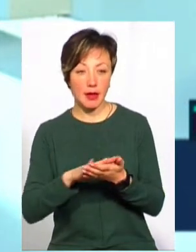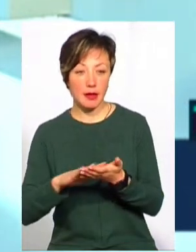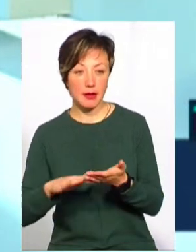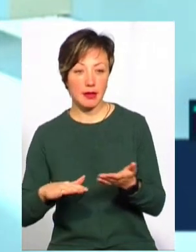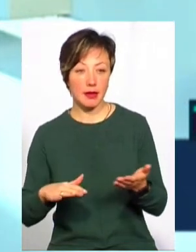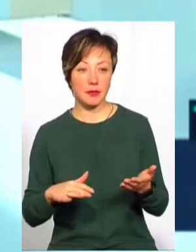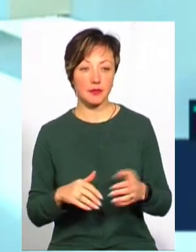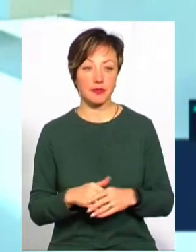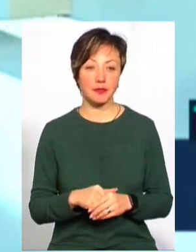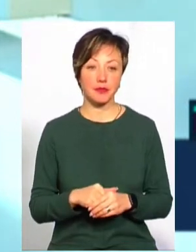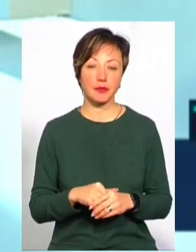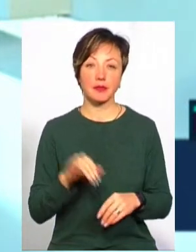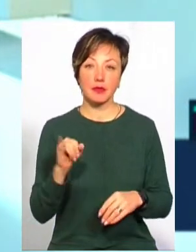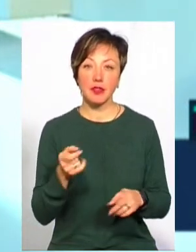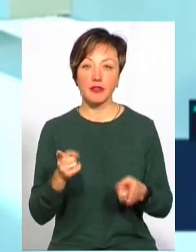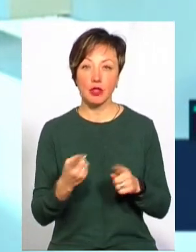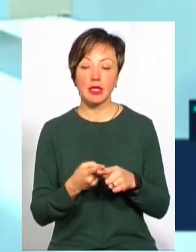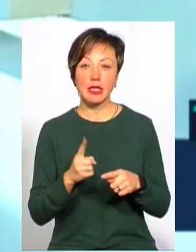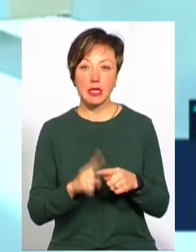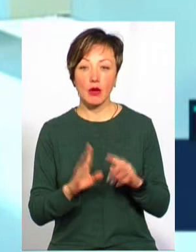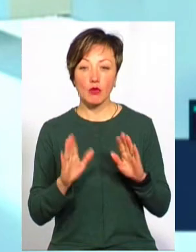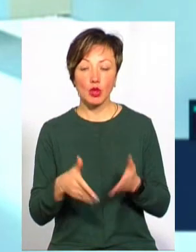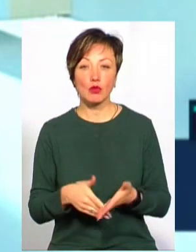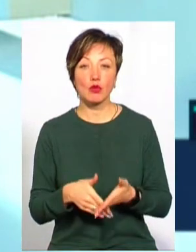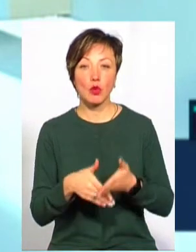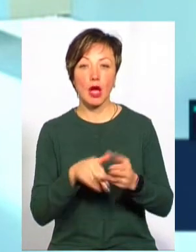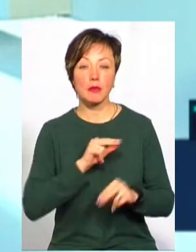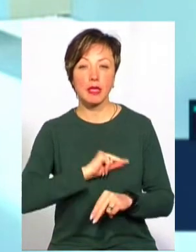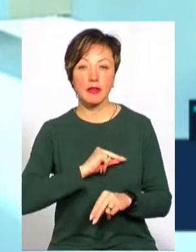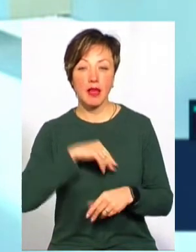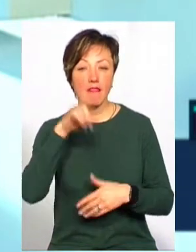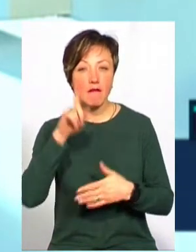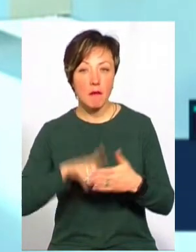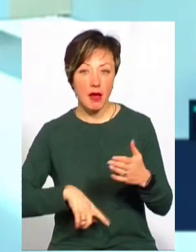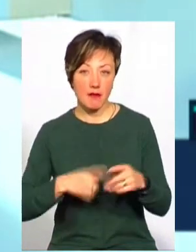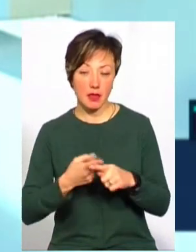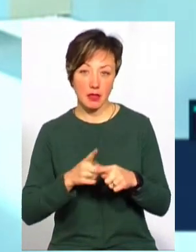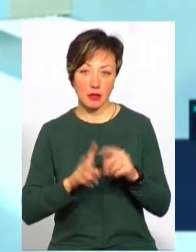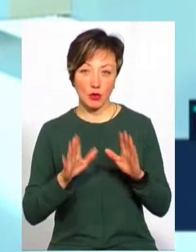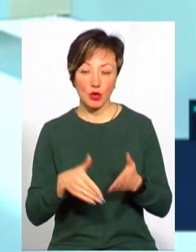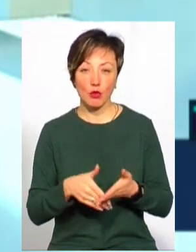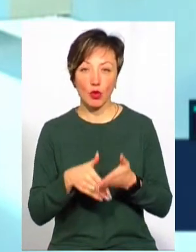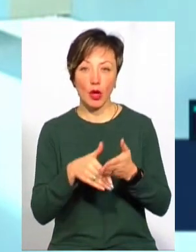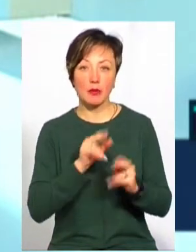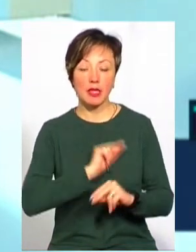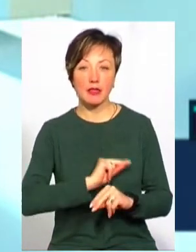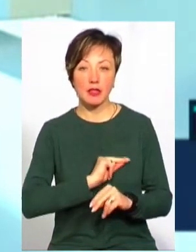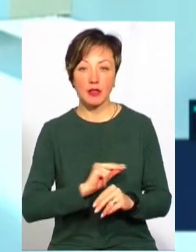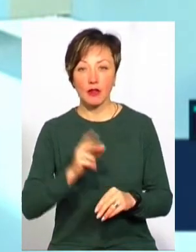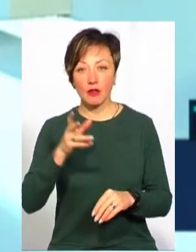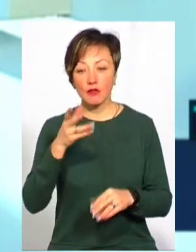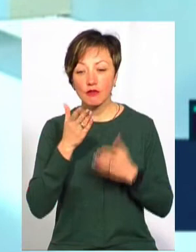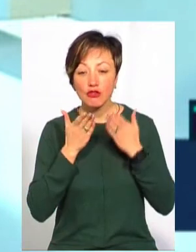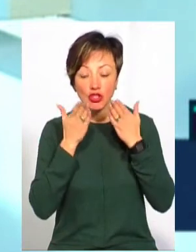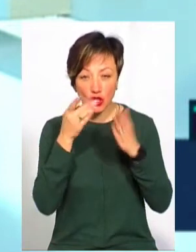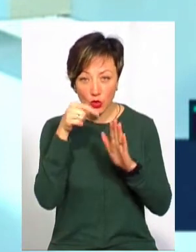далі. І, звичайно, це буде спонукати працівників, я впевнена, що це буде спонукати працівників вчитуватися